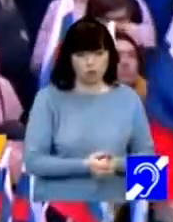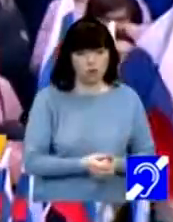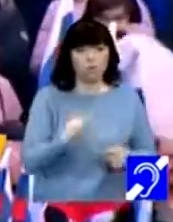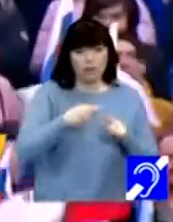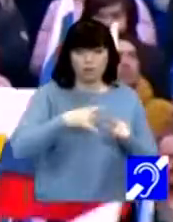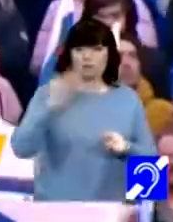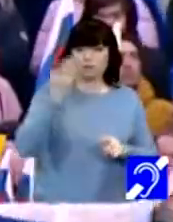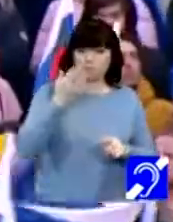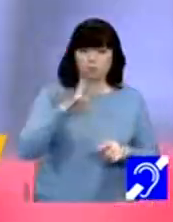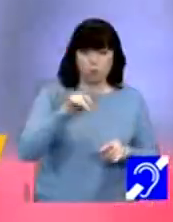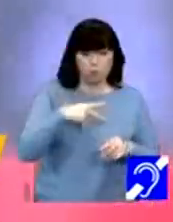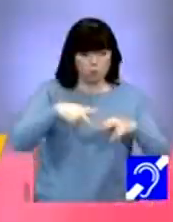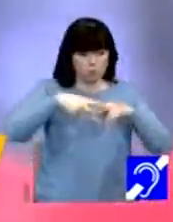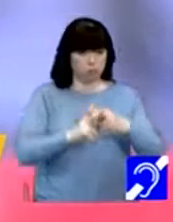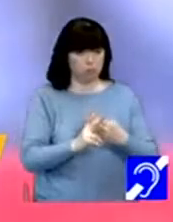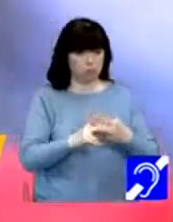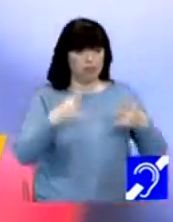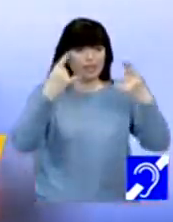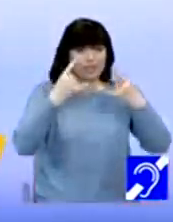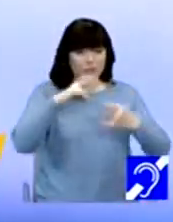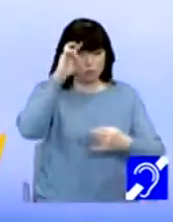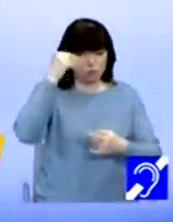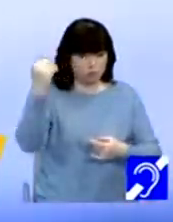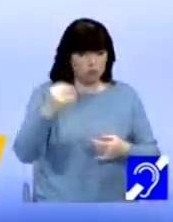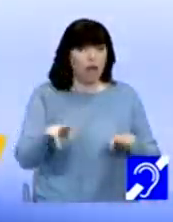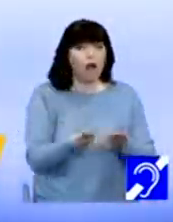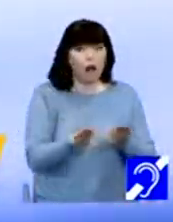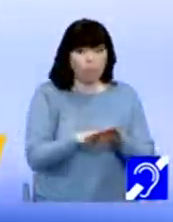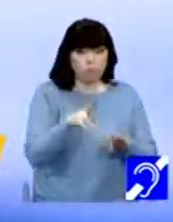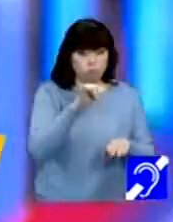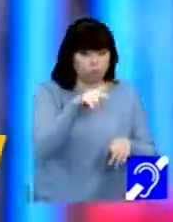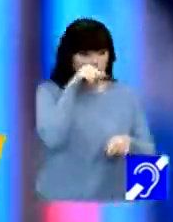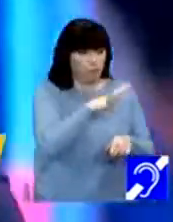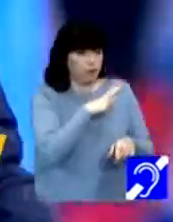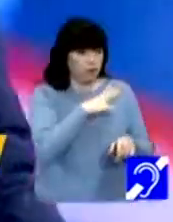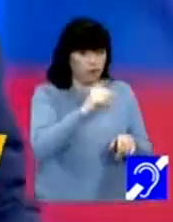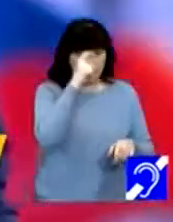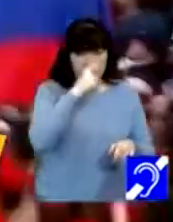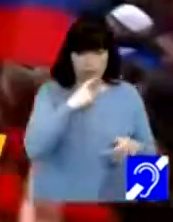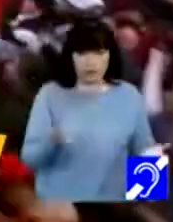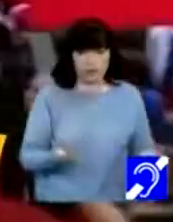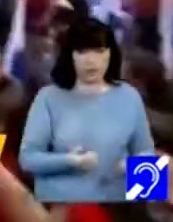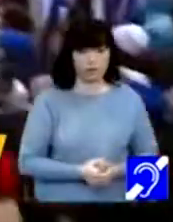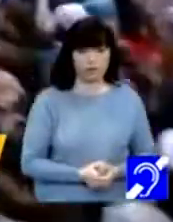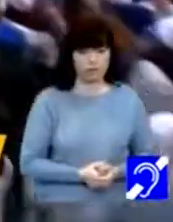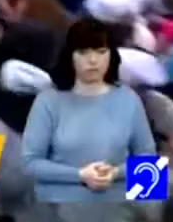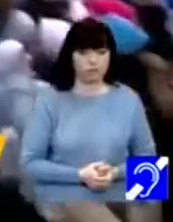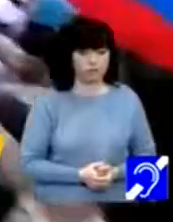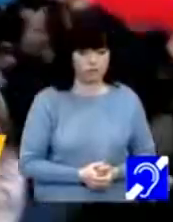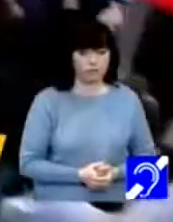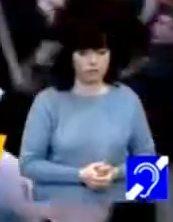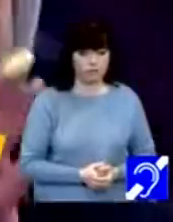Discursul lui Putin a fost însă întrerupt brusc de televiziunea de stat, ca și cum președintele nici nu ar fi fost acolo.